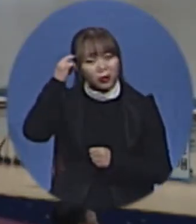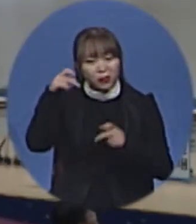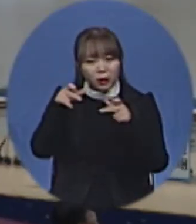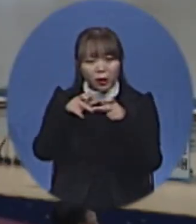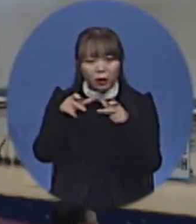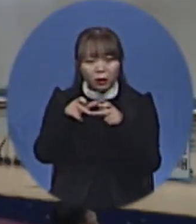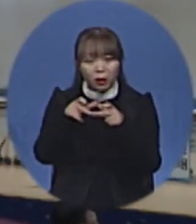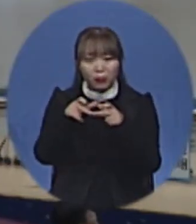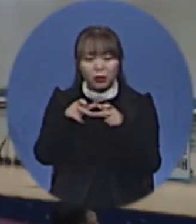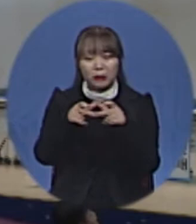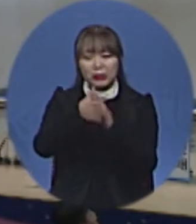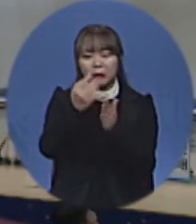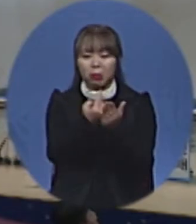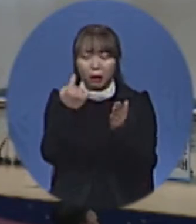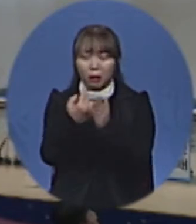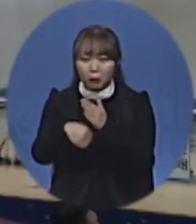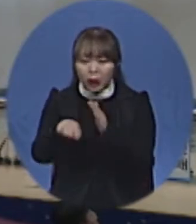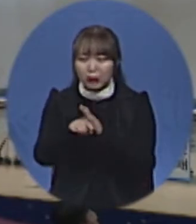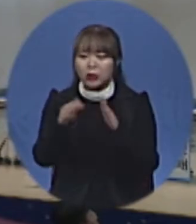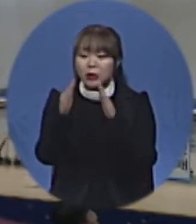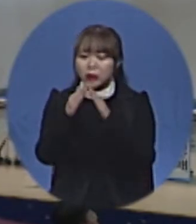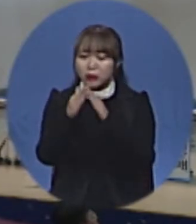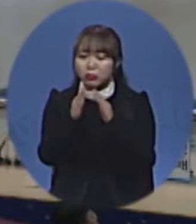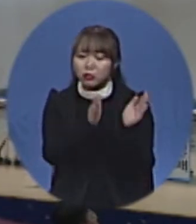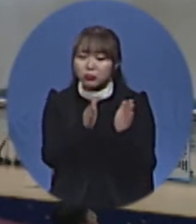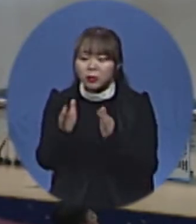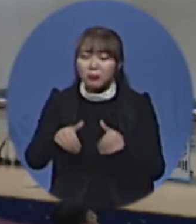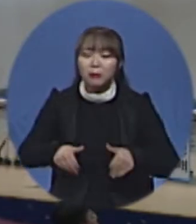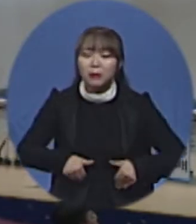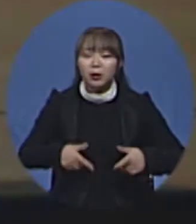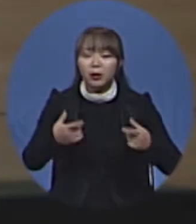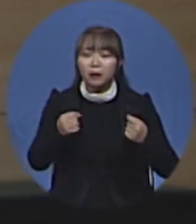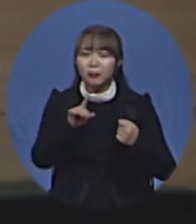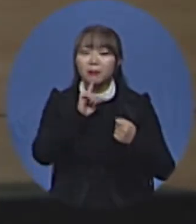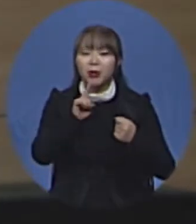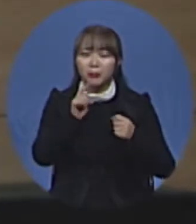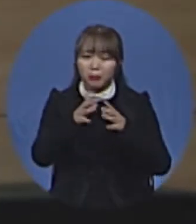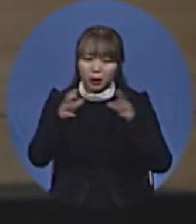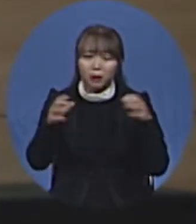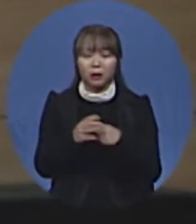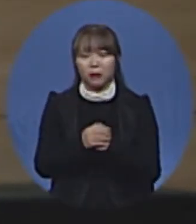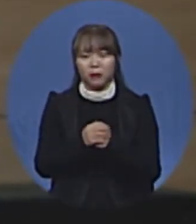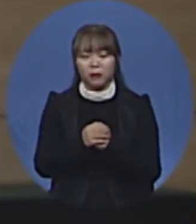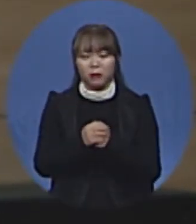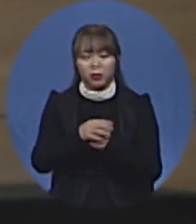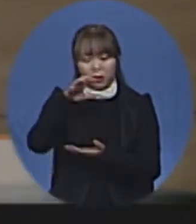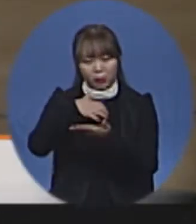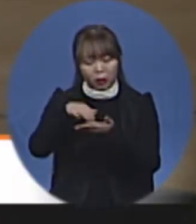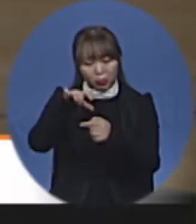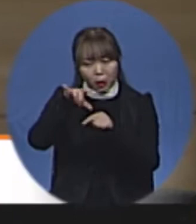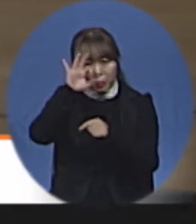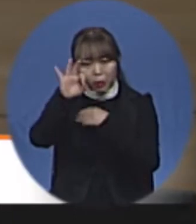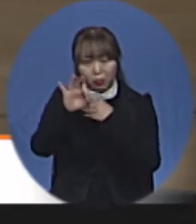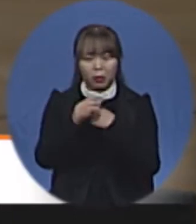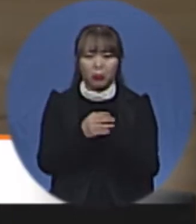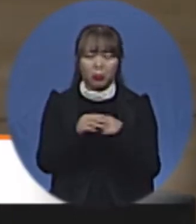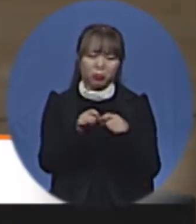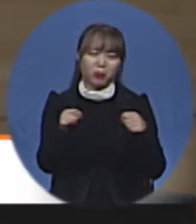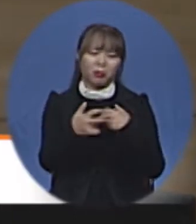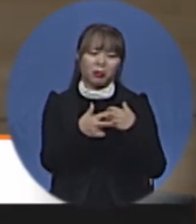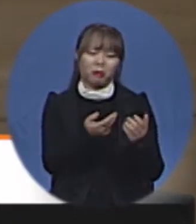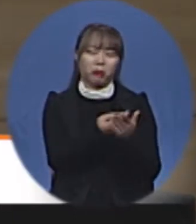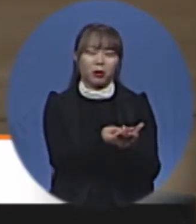정신장애인의 탈원화를 위해서는 주거지원 마련이 우선돼야 한다는 의견이 나오고 있습니다. 통계에 따르면 장기 입원 환자들